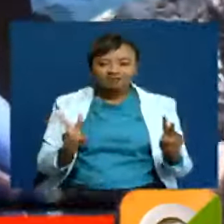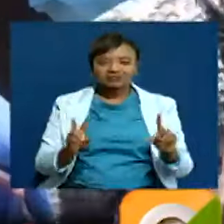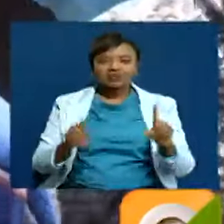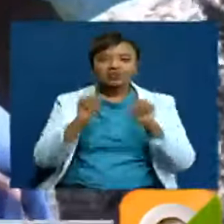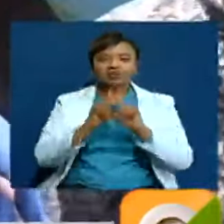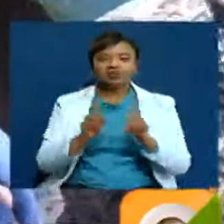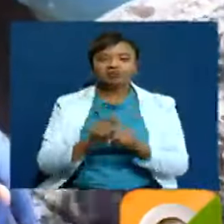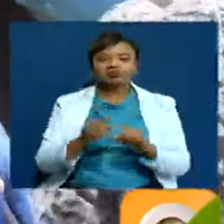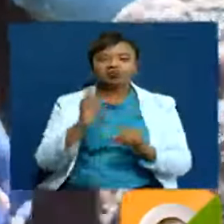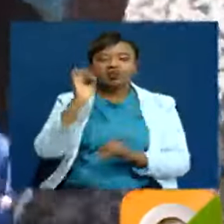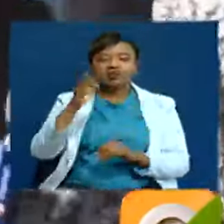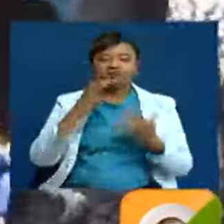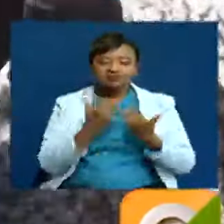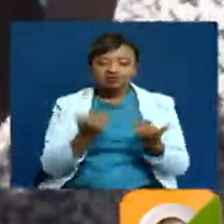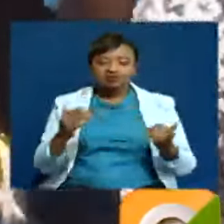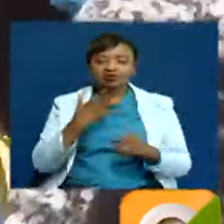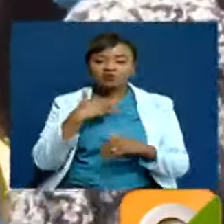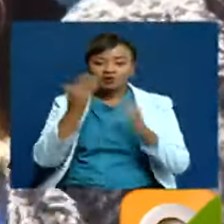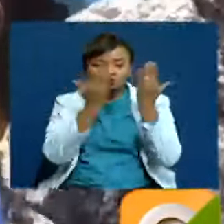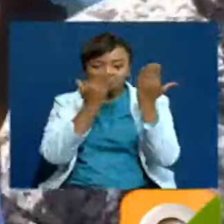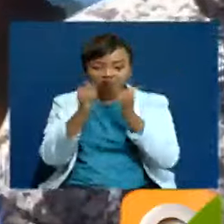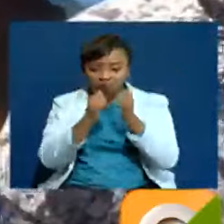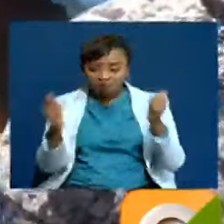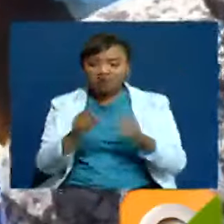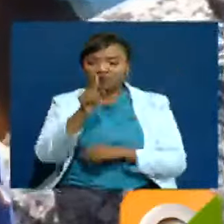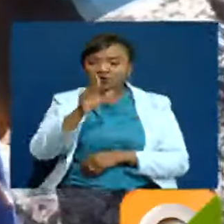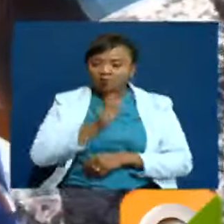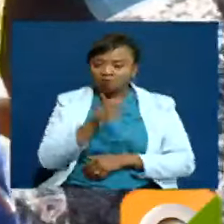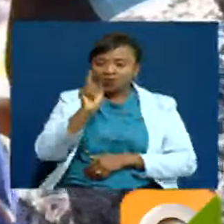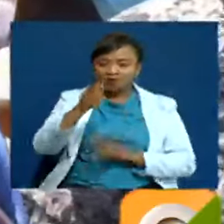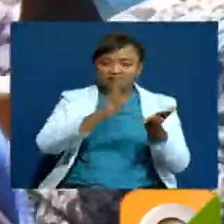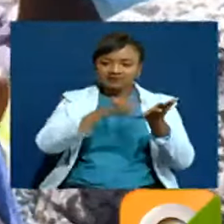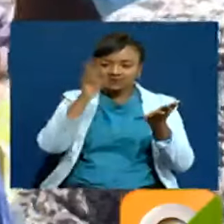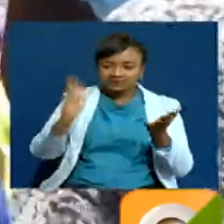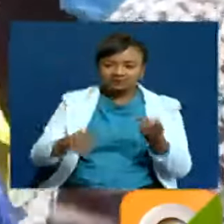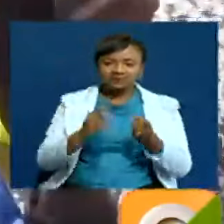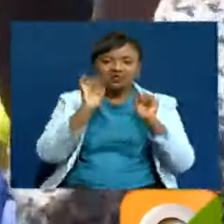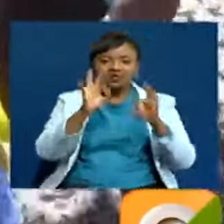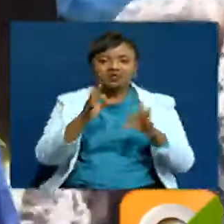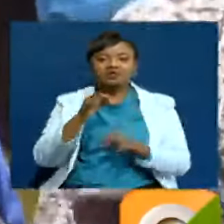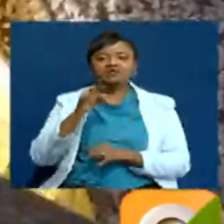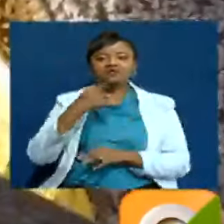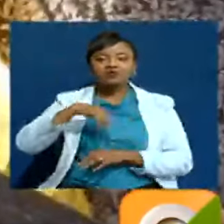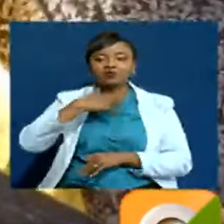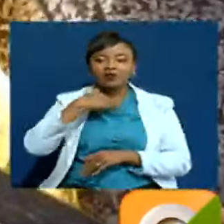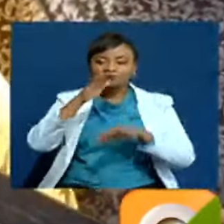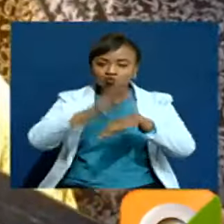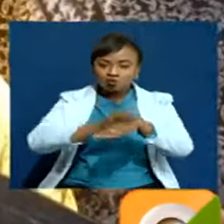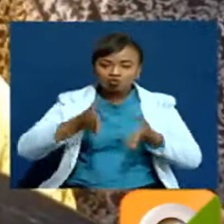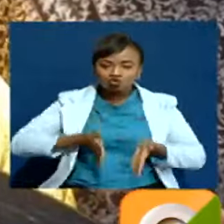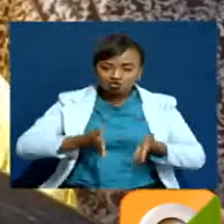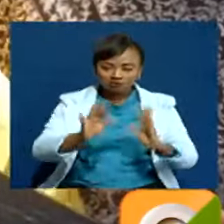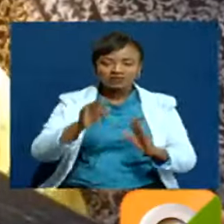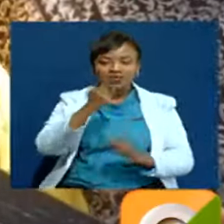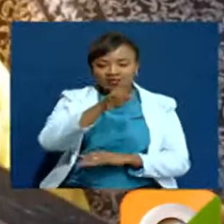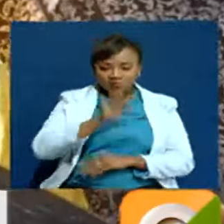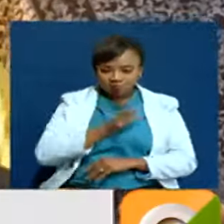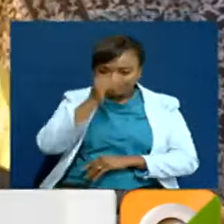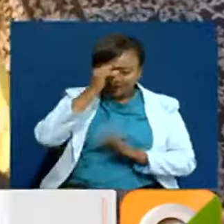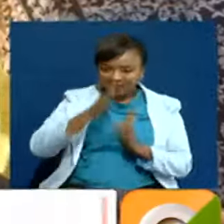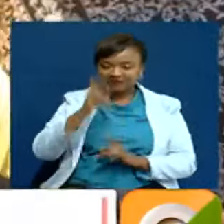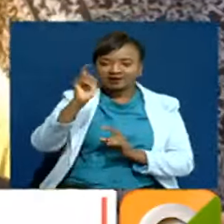kusoma vizuri. Mama lazima afanye nini? Amen. Mabarabara mzuri. Mama lazima afanye nini? Amen. Tuliangalia vizuri sana kwa